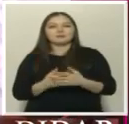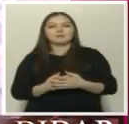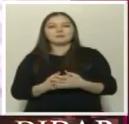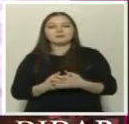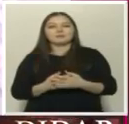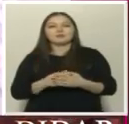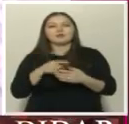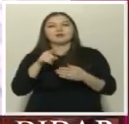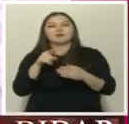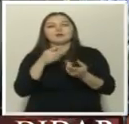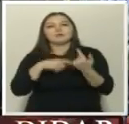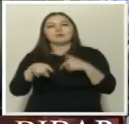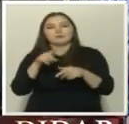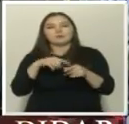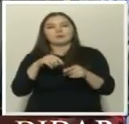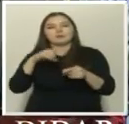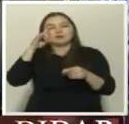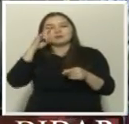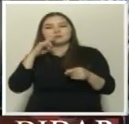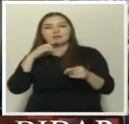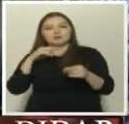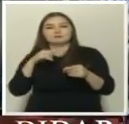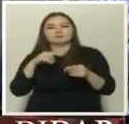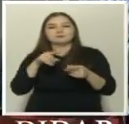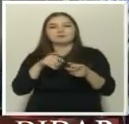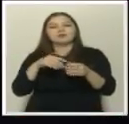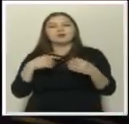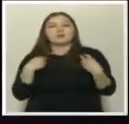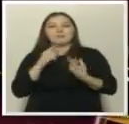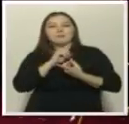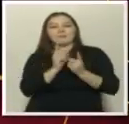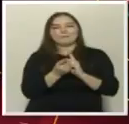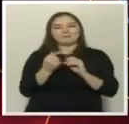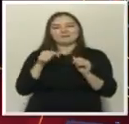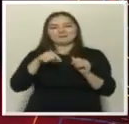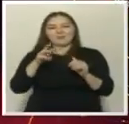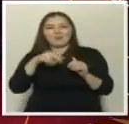национальным ценностям сочетая казахские мотивы современной одежды